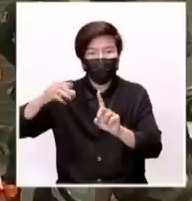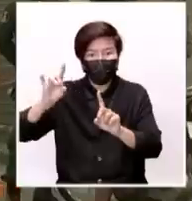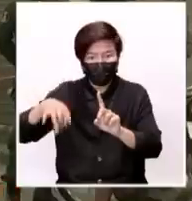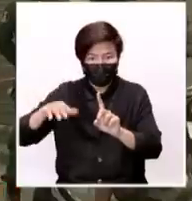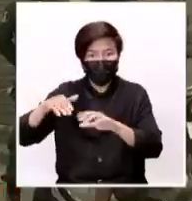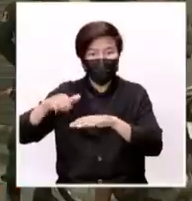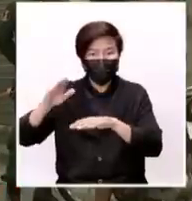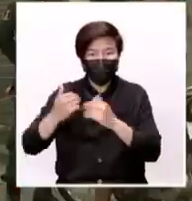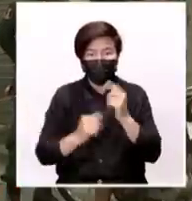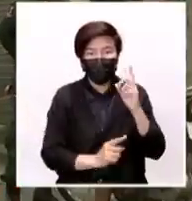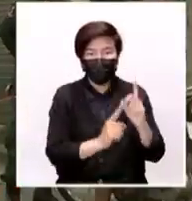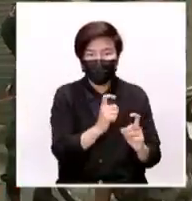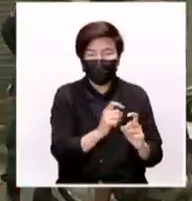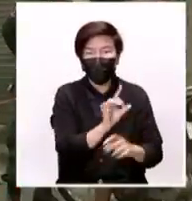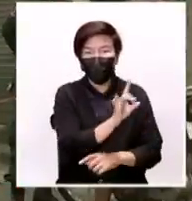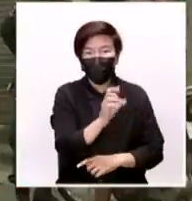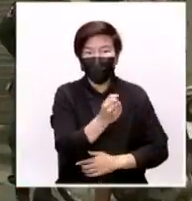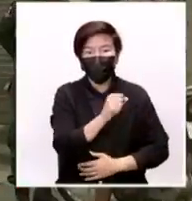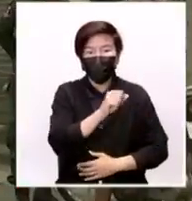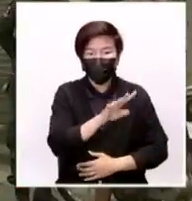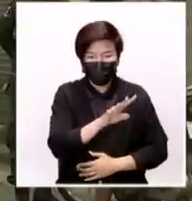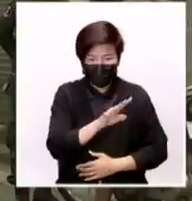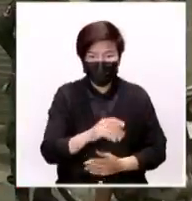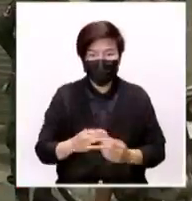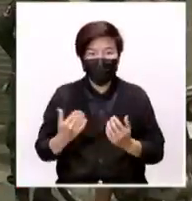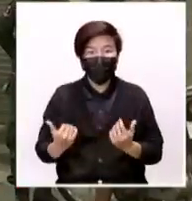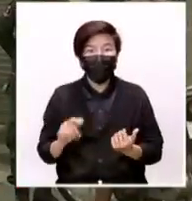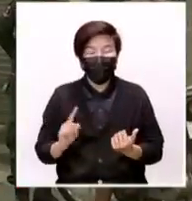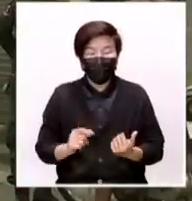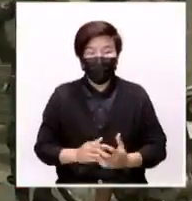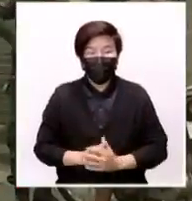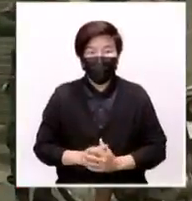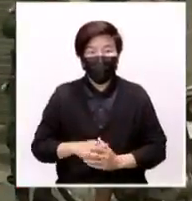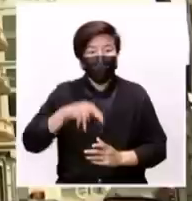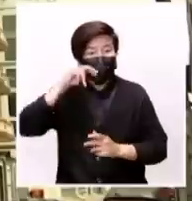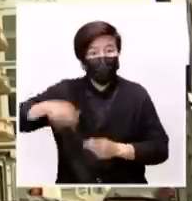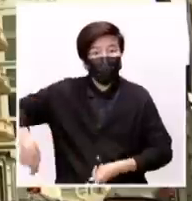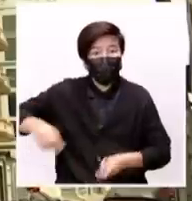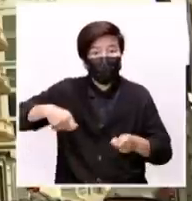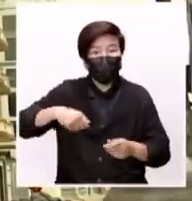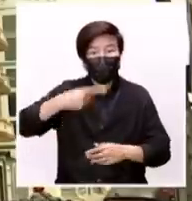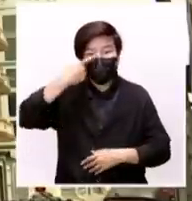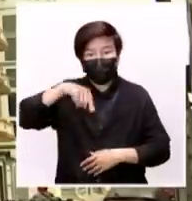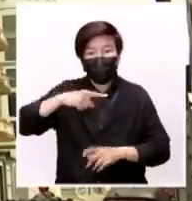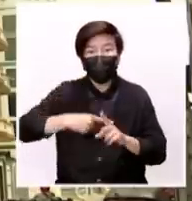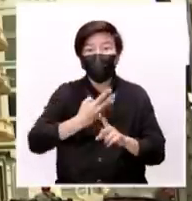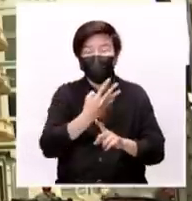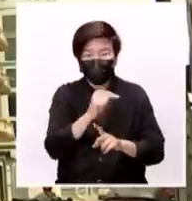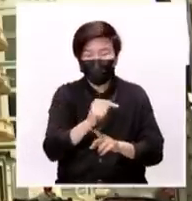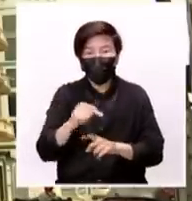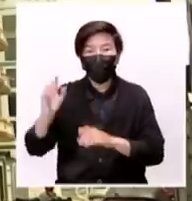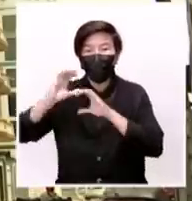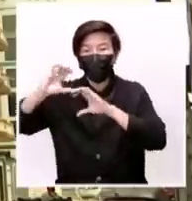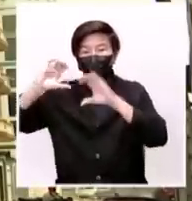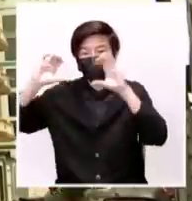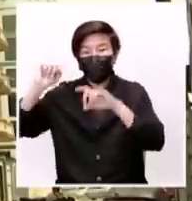นไปแล้วนะคะแล้วก็เสียชีวิต114คนในช่วงเวลาสงกรานต์บ้านเราค่ะตอนนั้นกัมพูชารัฐบาลสมเด็จฮุนเซนน